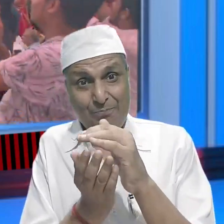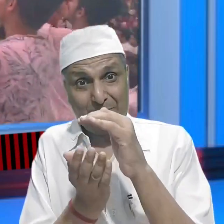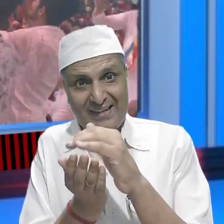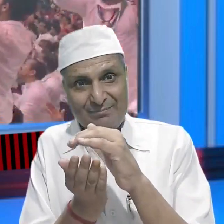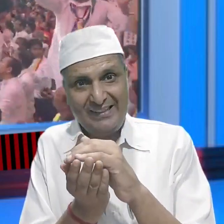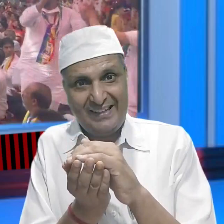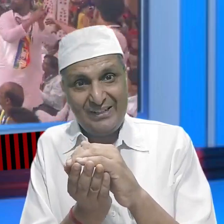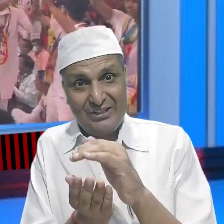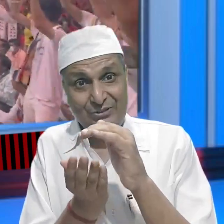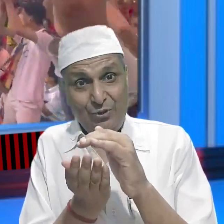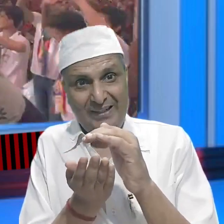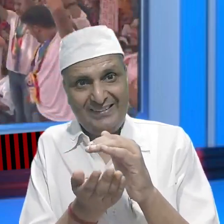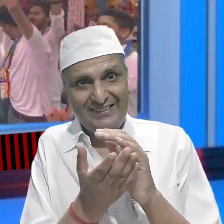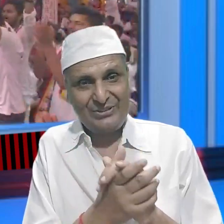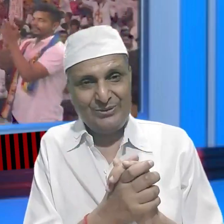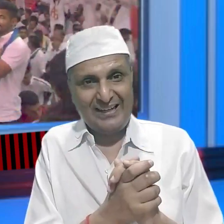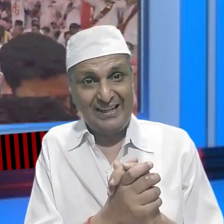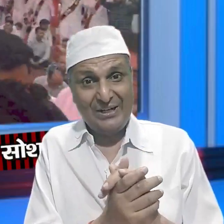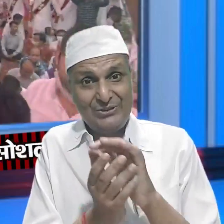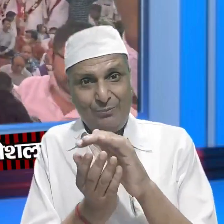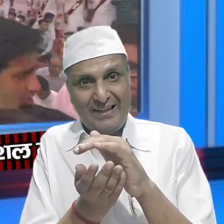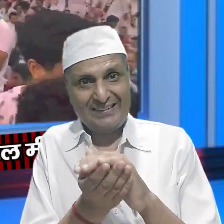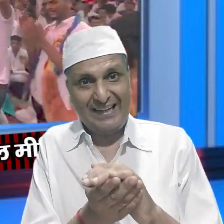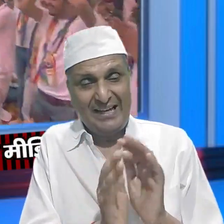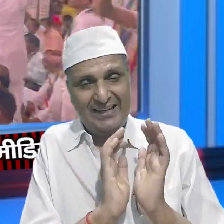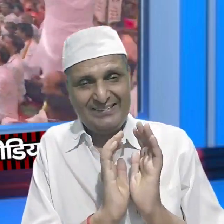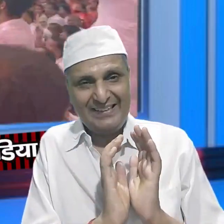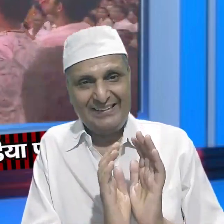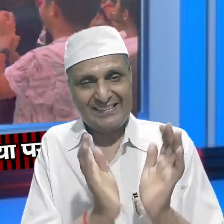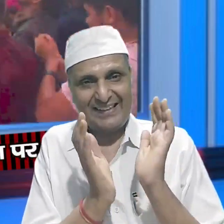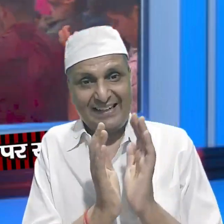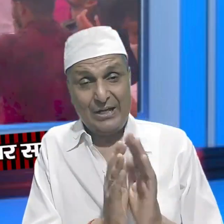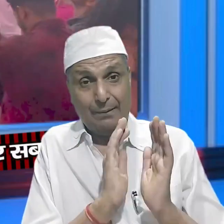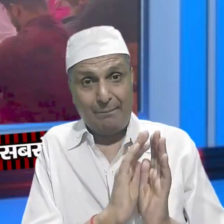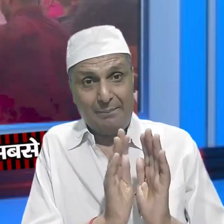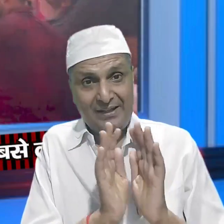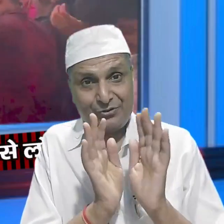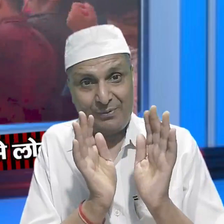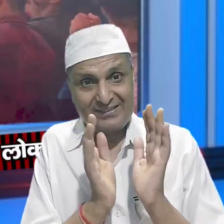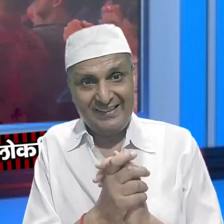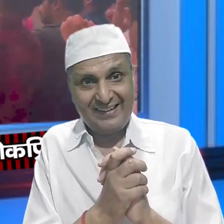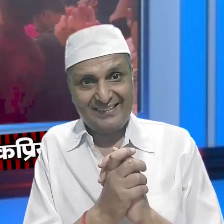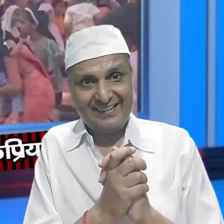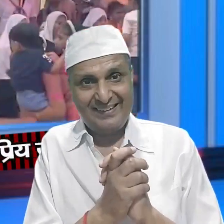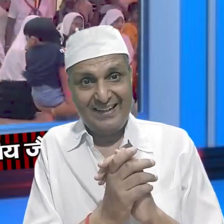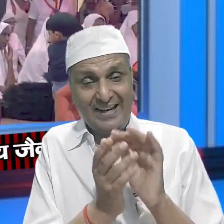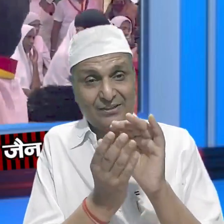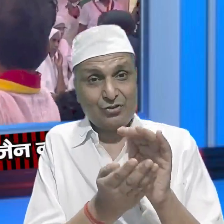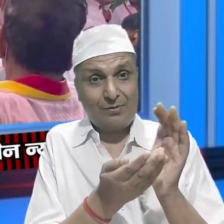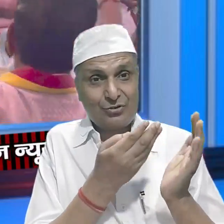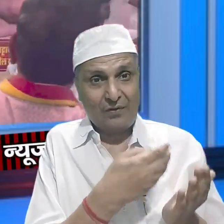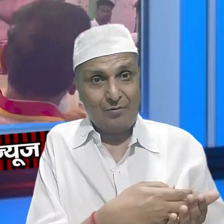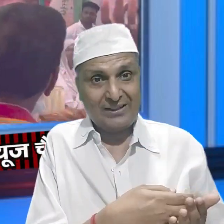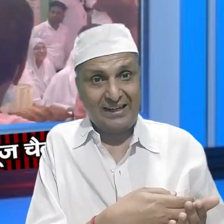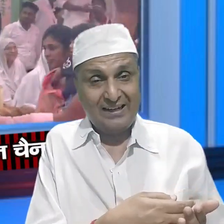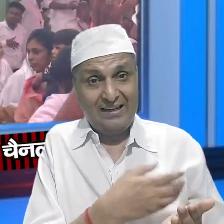यह तो पारसमणि है, जो भी इनसे छूता है, जो भी आता है, इनसे खींचा चला जाता है। मैं भी यहाँ चतुर्मास नहीं कर रहा था, कह रहे थे